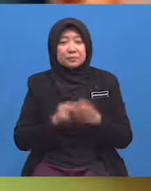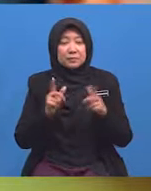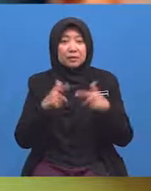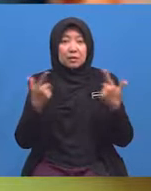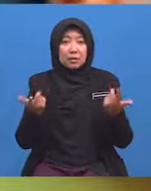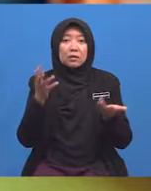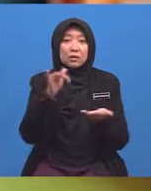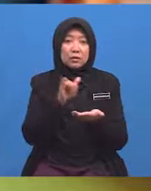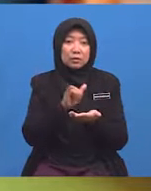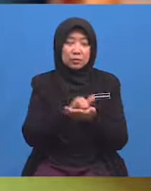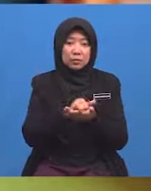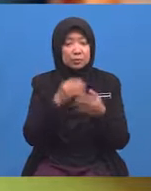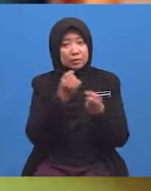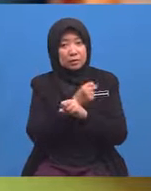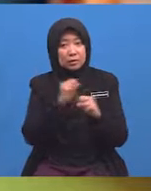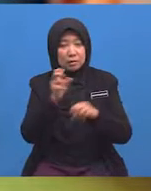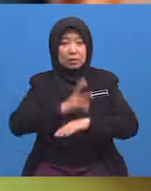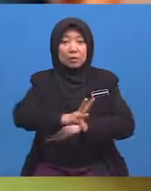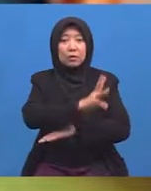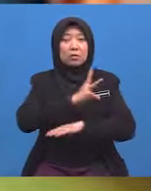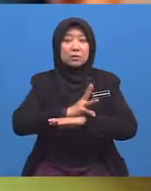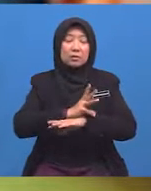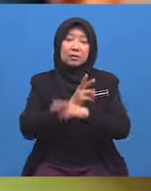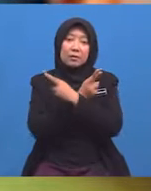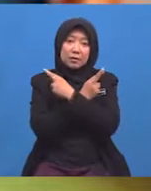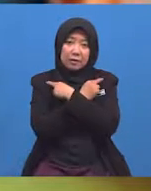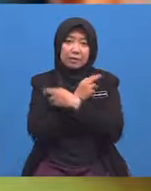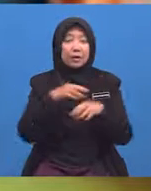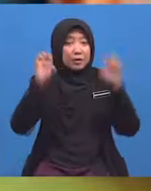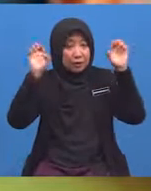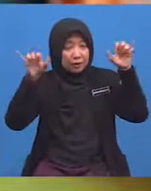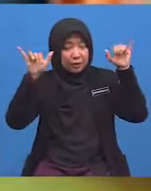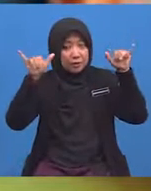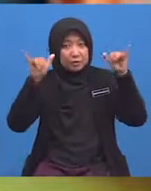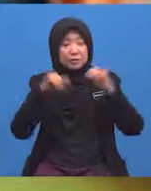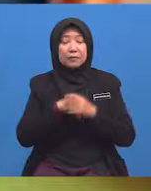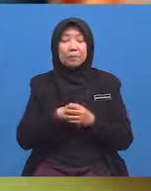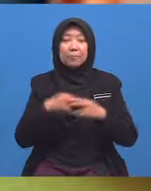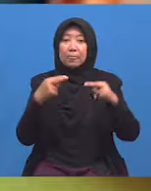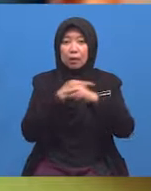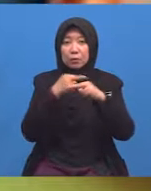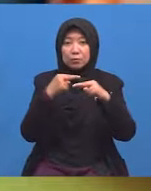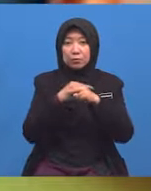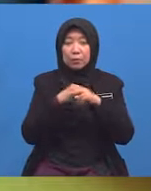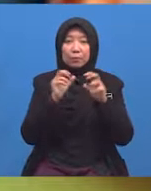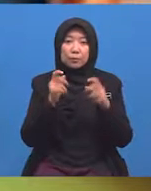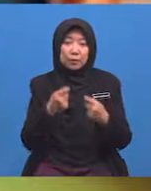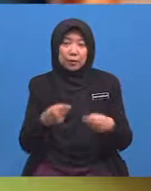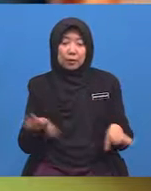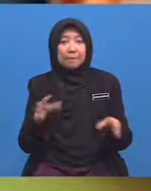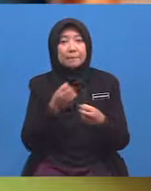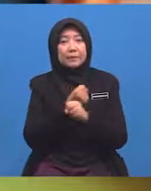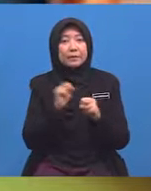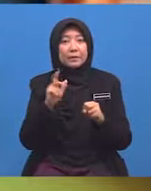Selain itu, penyediaan kawasan rehat dan rekreasi di lebuh raya juga telah